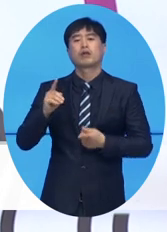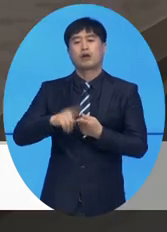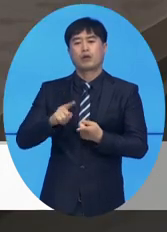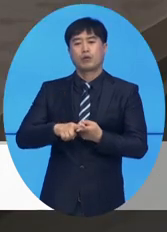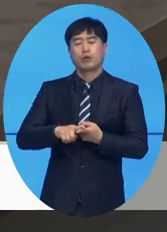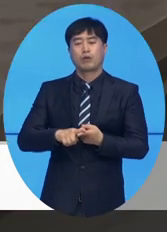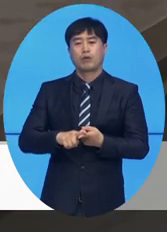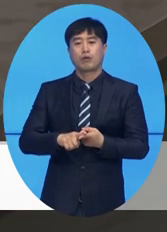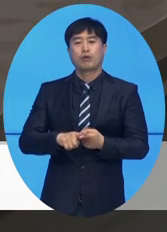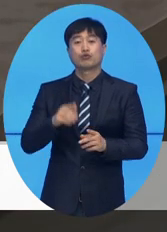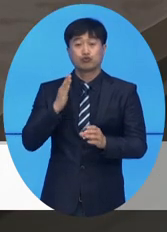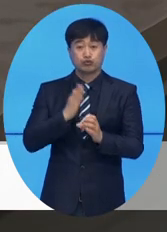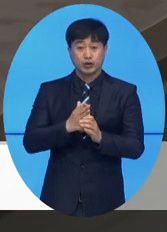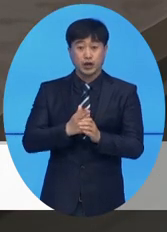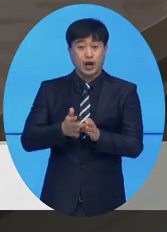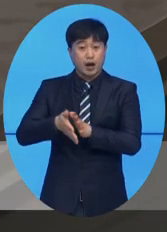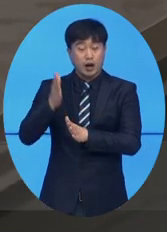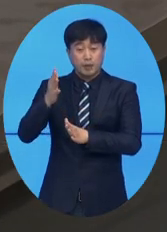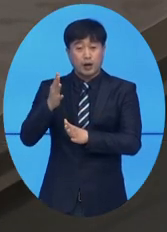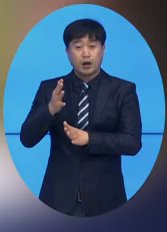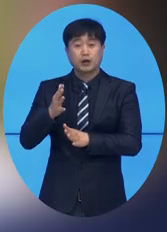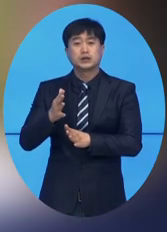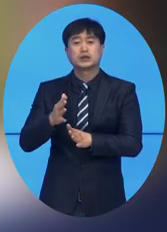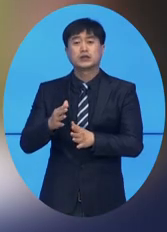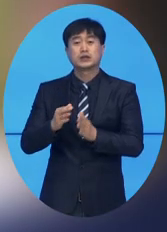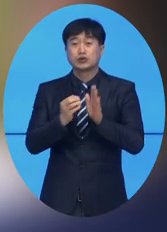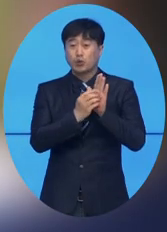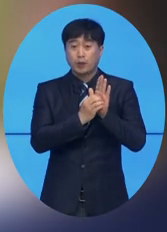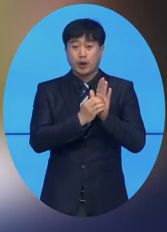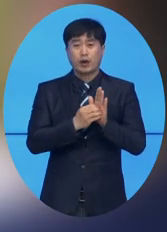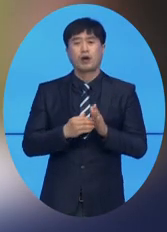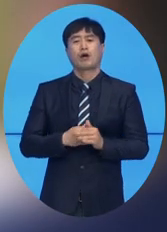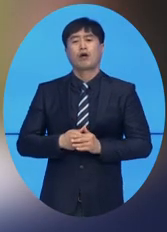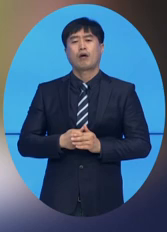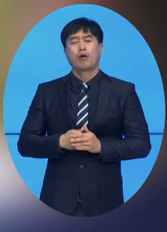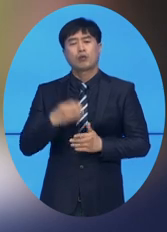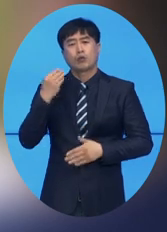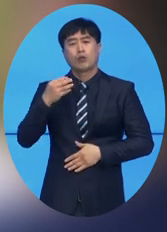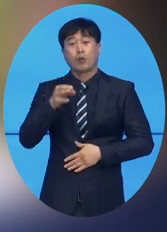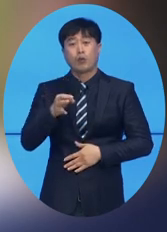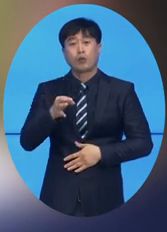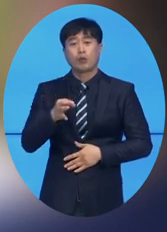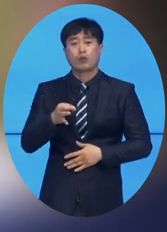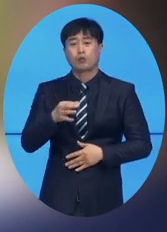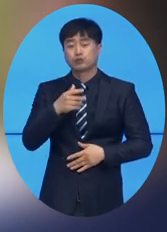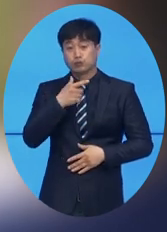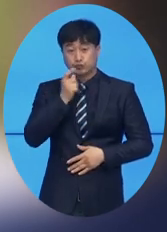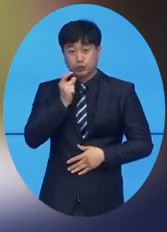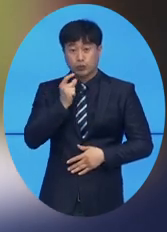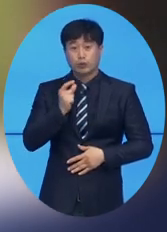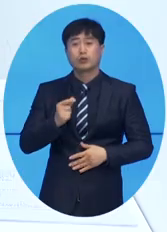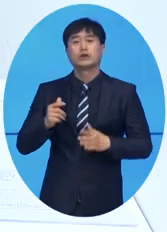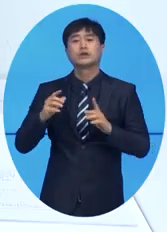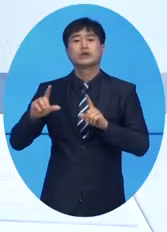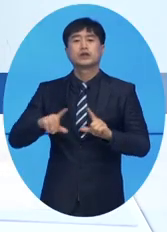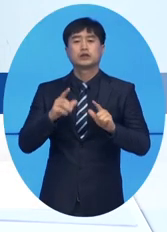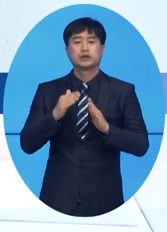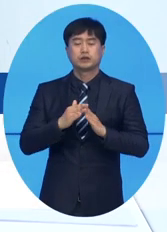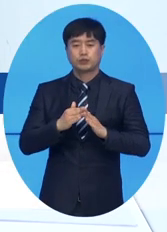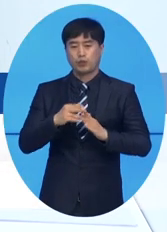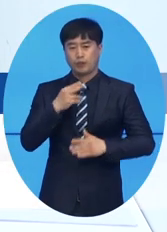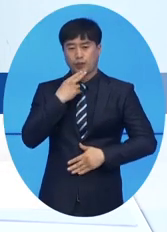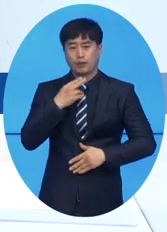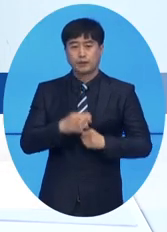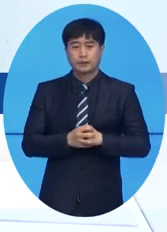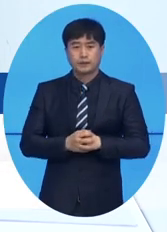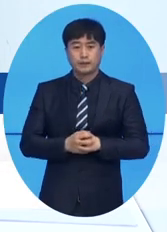아파트가 경매에 넘어가며 전세금을 돌려받지 못하게 됐습니다. 당장 거주할 곳이 없다는 것도 큰 문제.